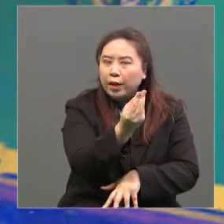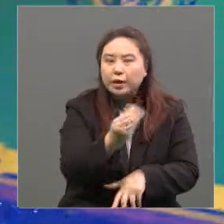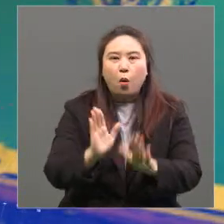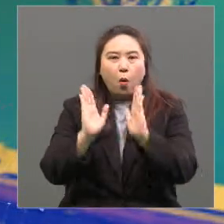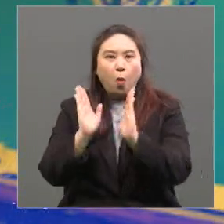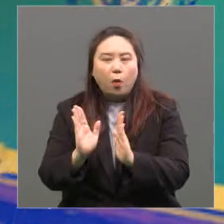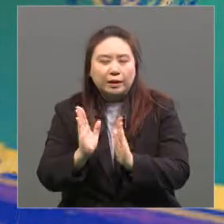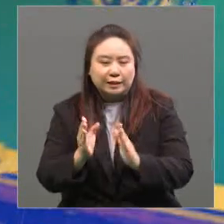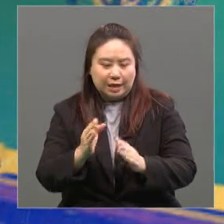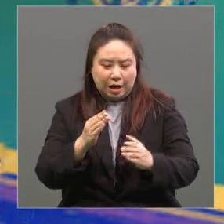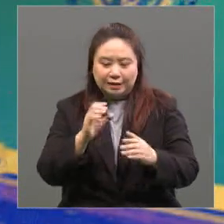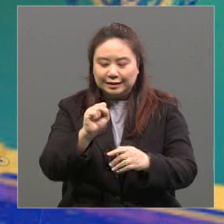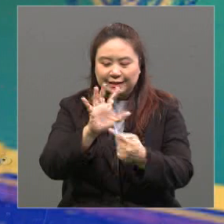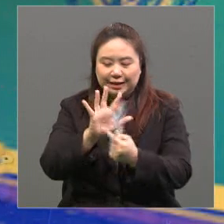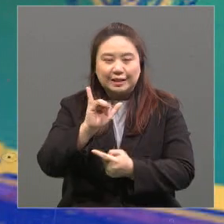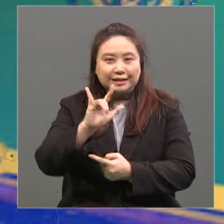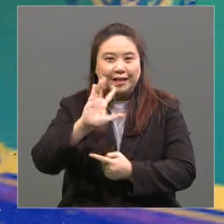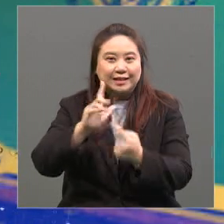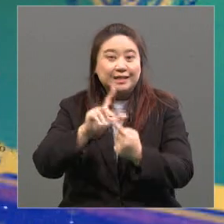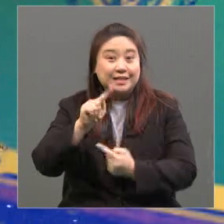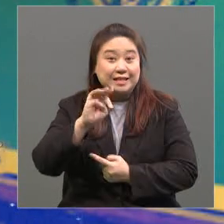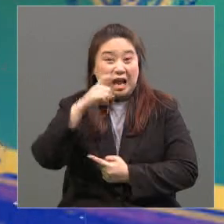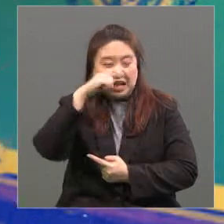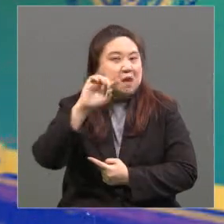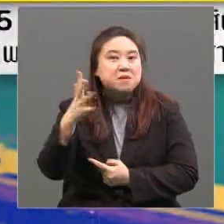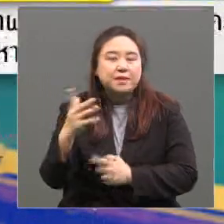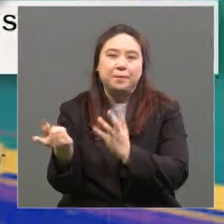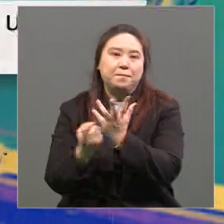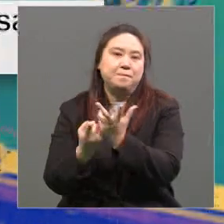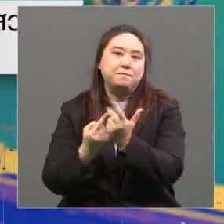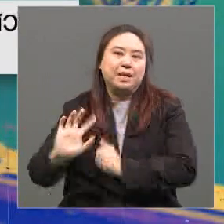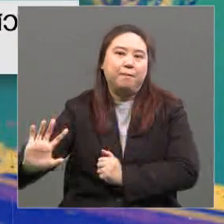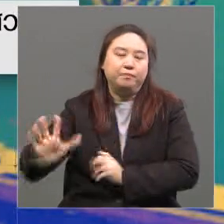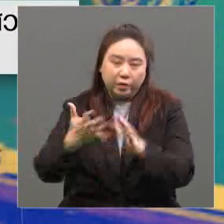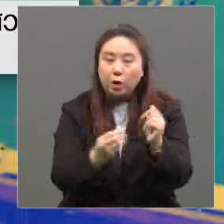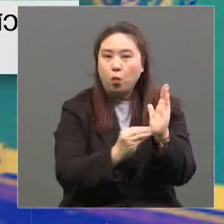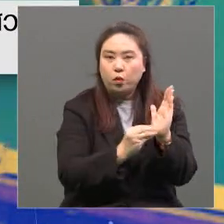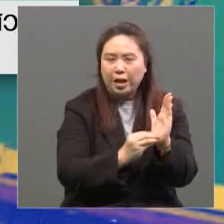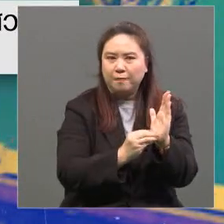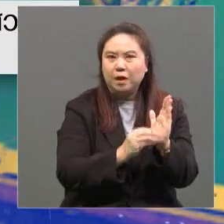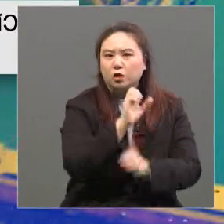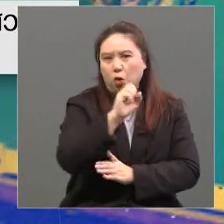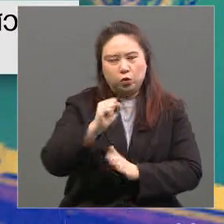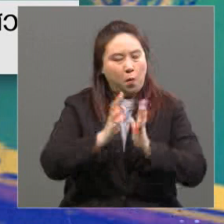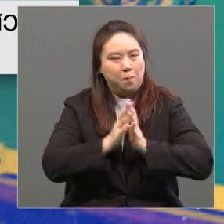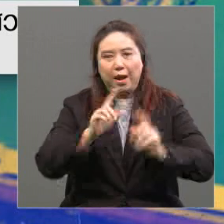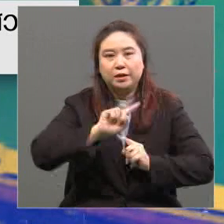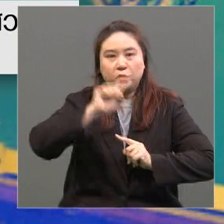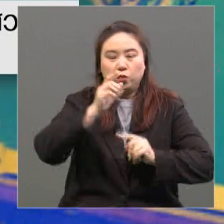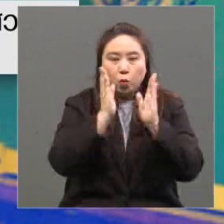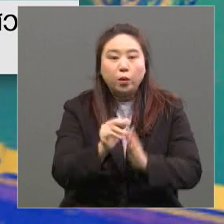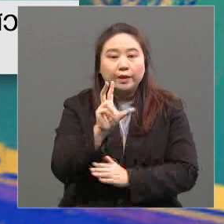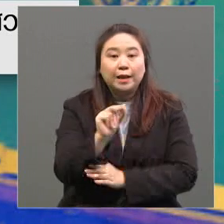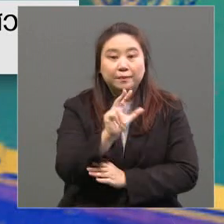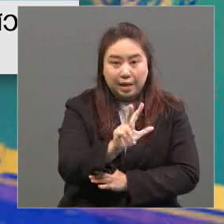ผู้ที่ไม่มีสัญชาติไทยกรุงเทพมหานครเนี่ยก็จะเป็นจังหวัดที่มีส.ส.มากที่สุดนะคะคุณผู้ชมคืออยู่ที่จำนวน33